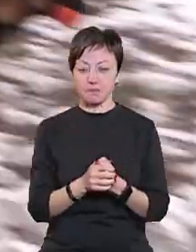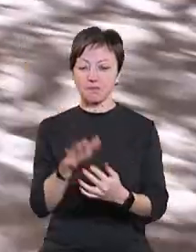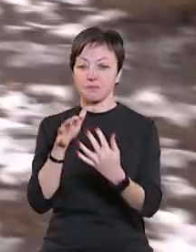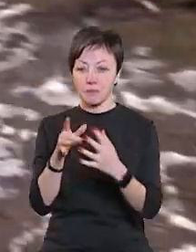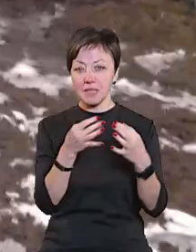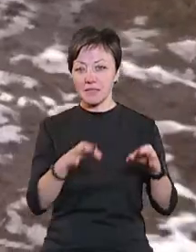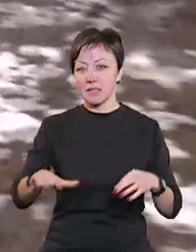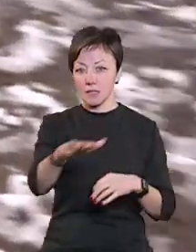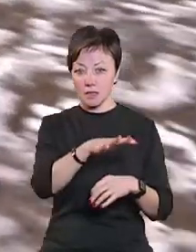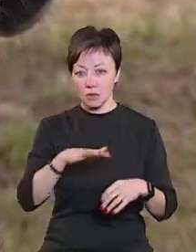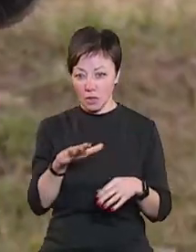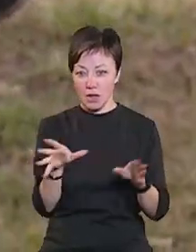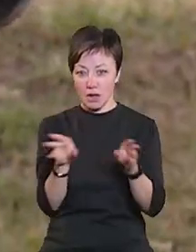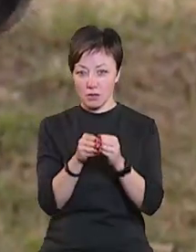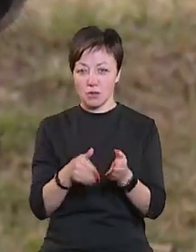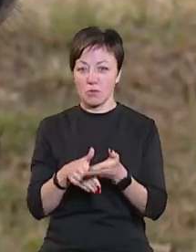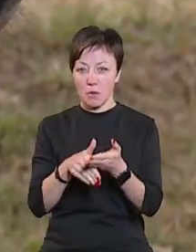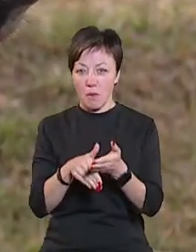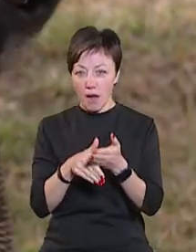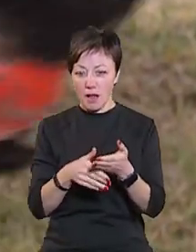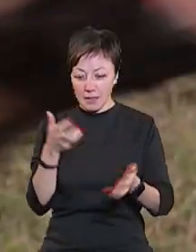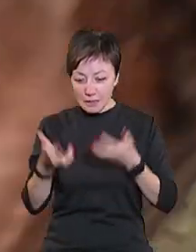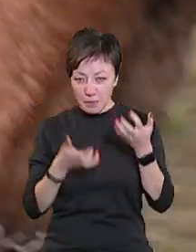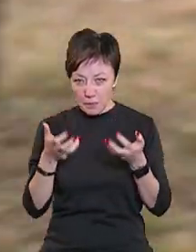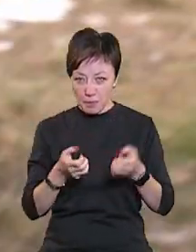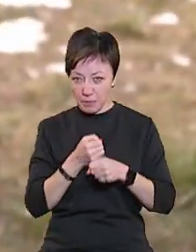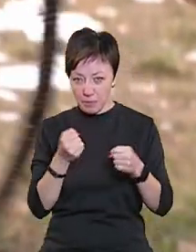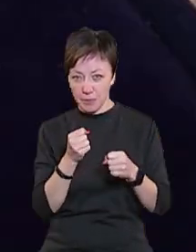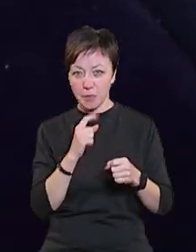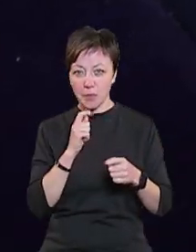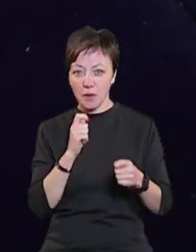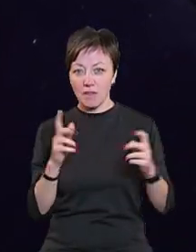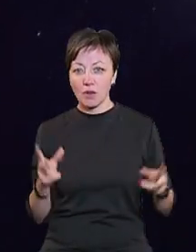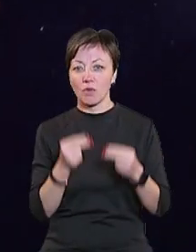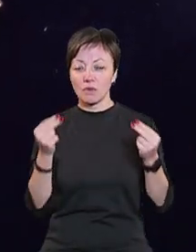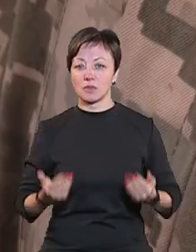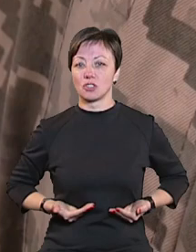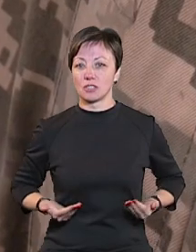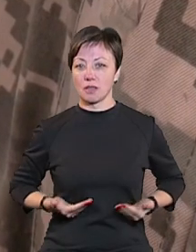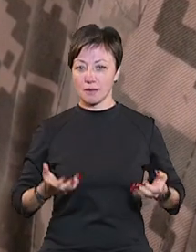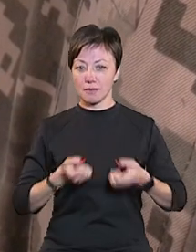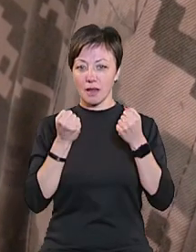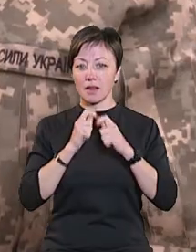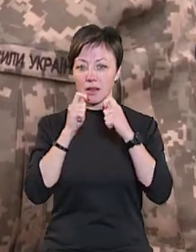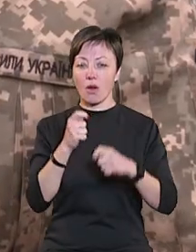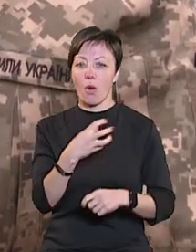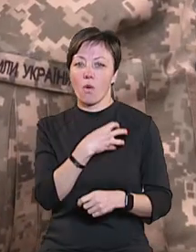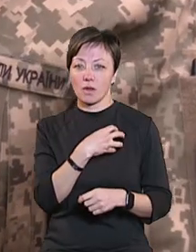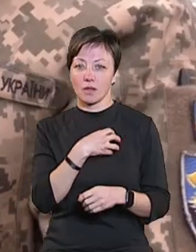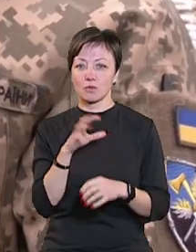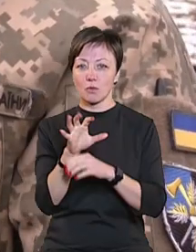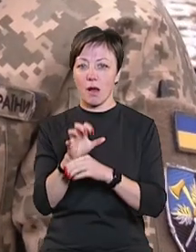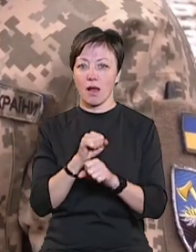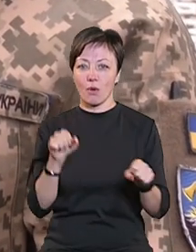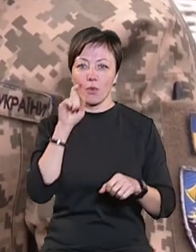звільнених територіях Степан з Осом допомагали саперам, врятували не одне життя, за що Оса нагородили орденом собаки Героя України, каже кінолог. Так, це